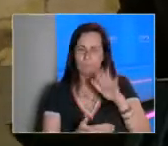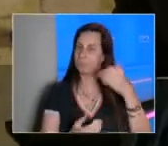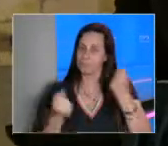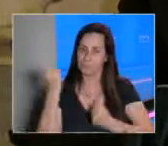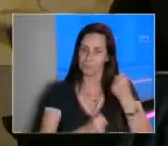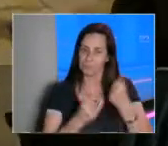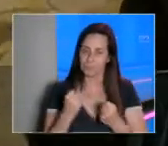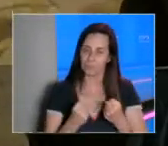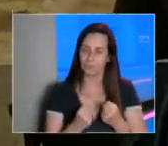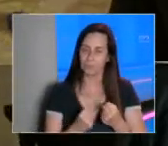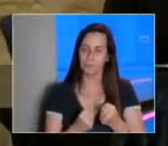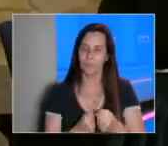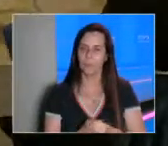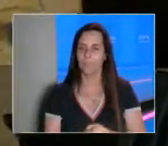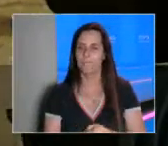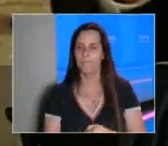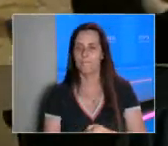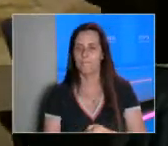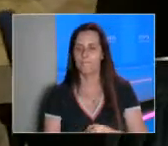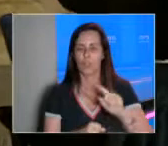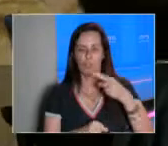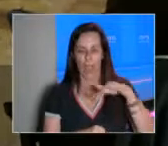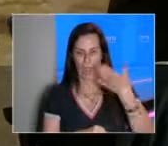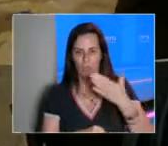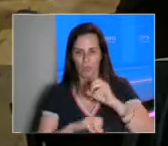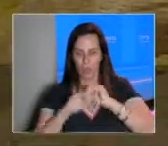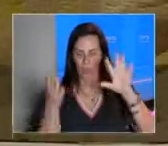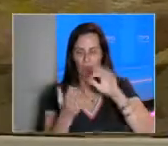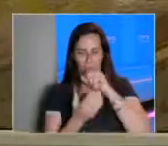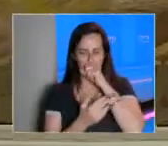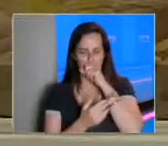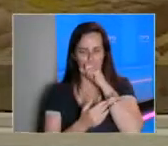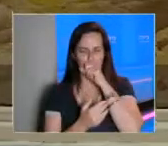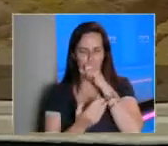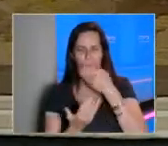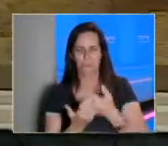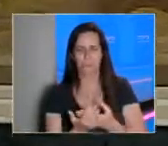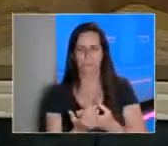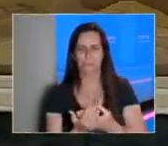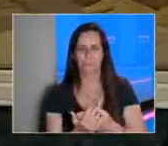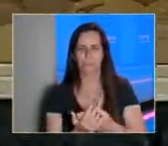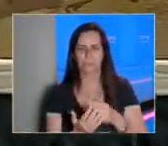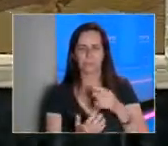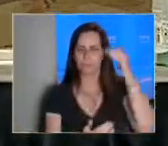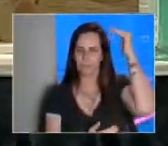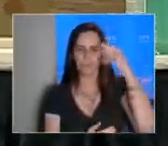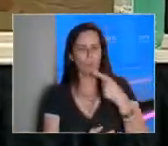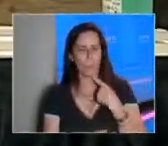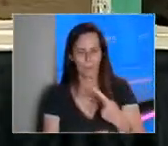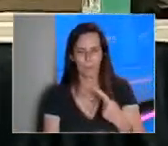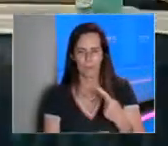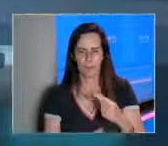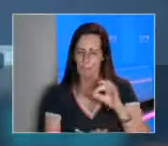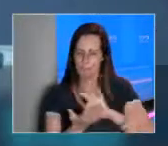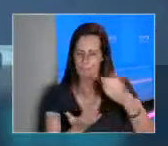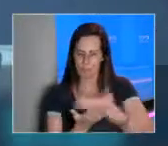הרכב. כמה, נאמר, שעה לאחר שבעצם יצא הנוסח של ההצעה הזאת, משחרר בני גנץ הודעה,